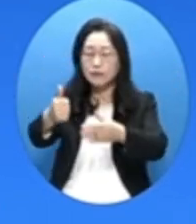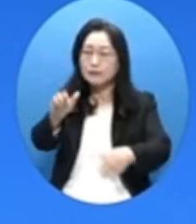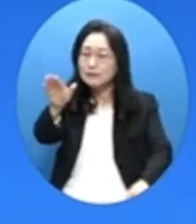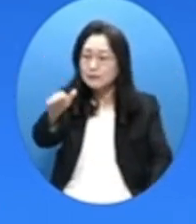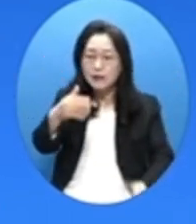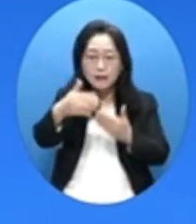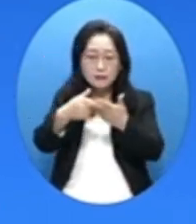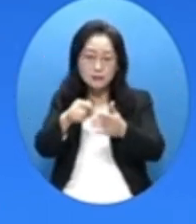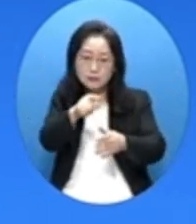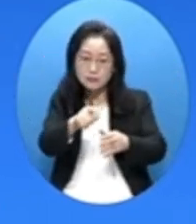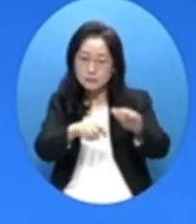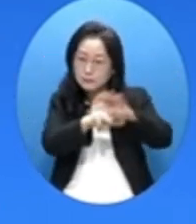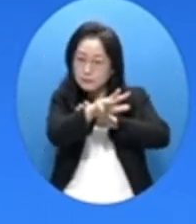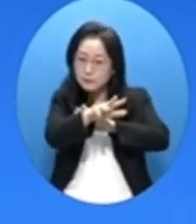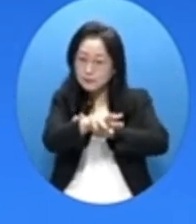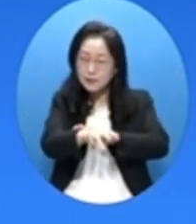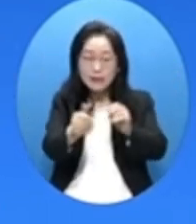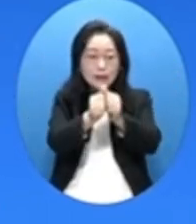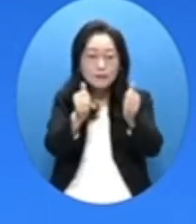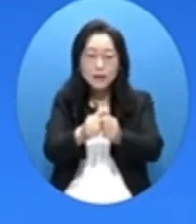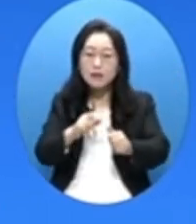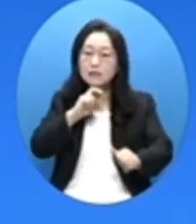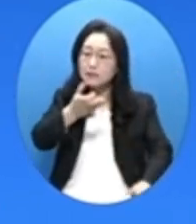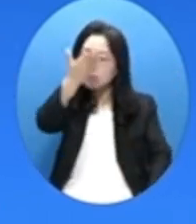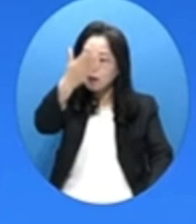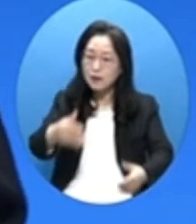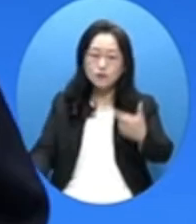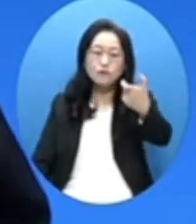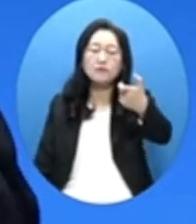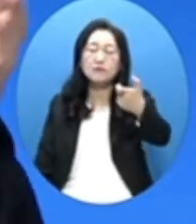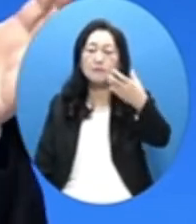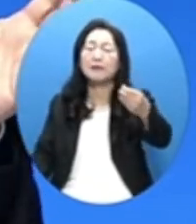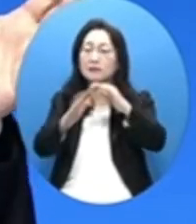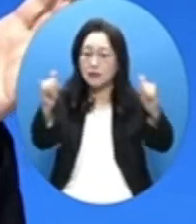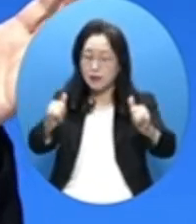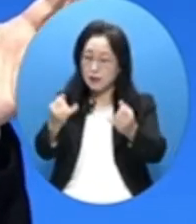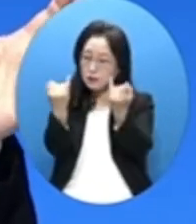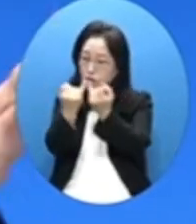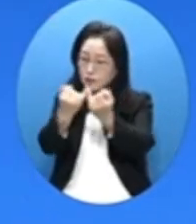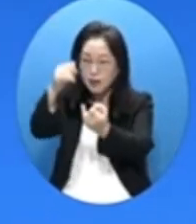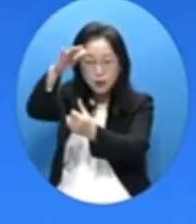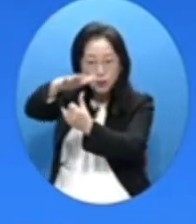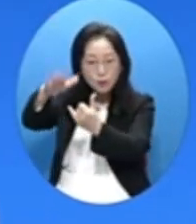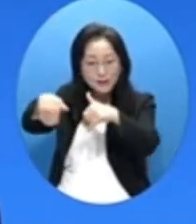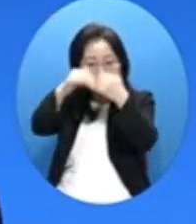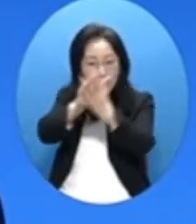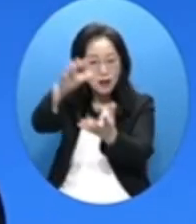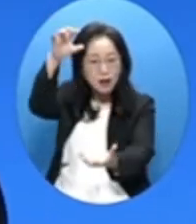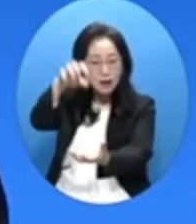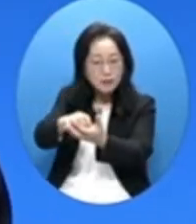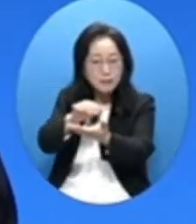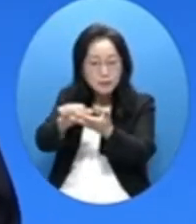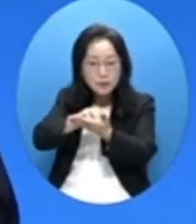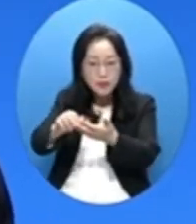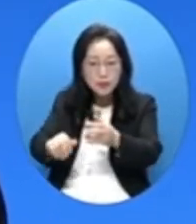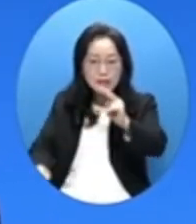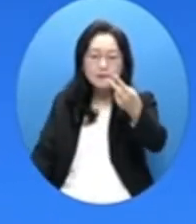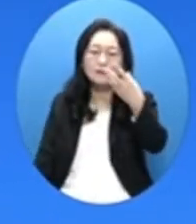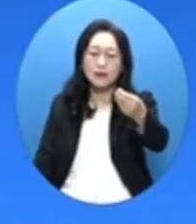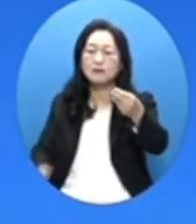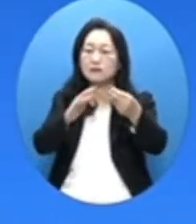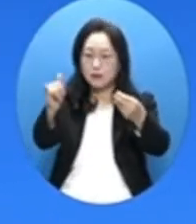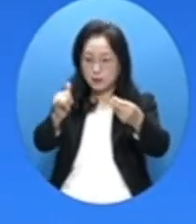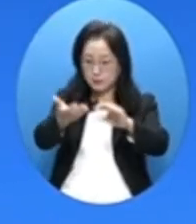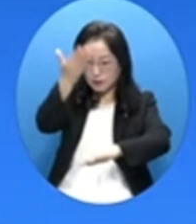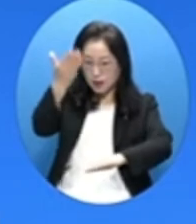남자 장정만 20대 이상 장정만 60만이고 여자와 아이를 다 합치면 2번 말만 없는데